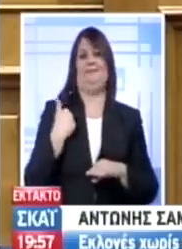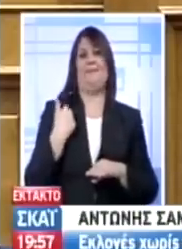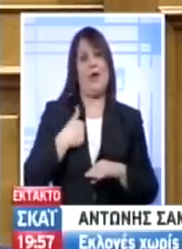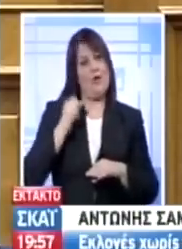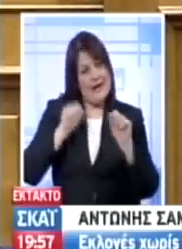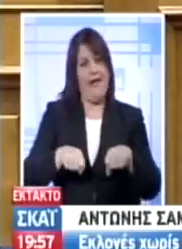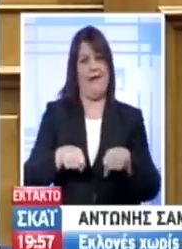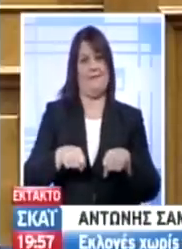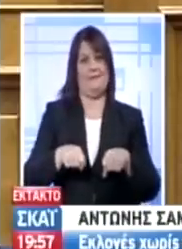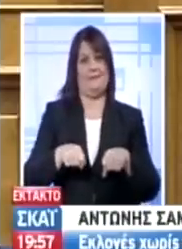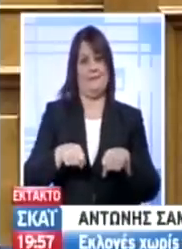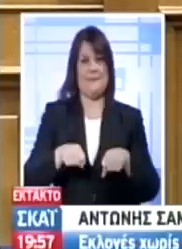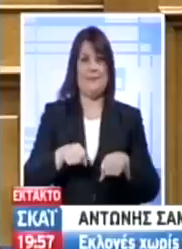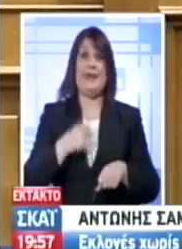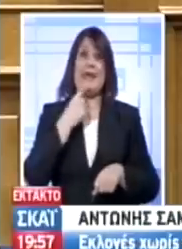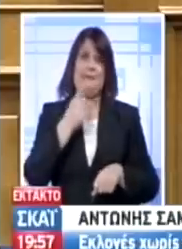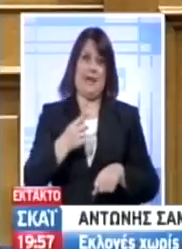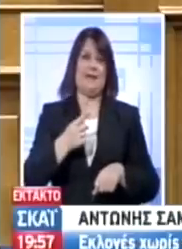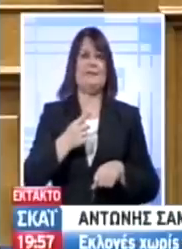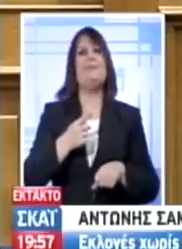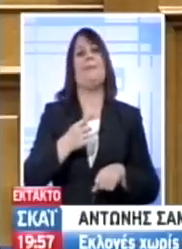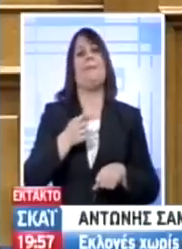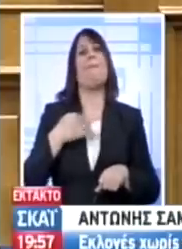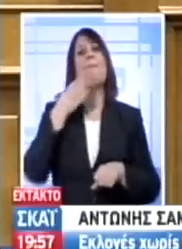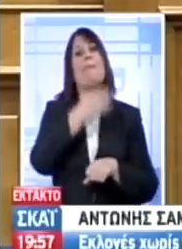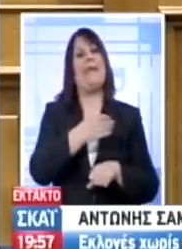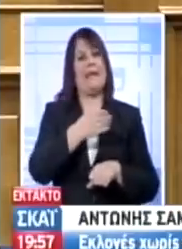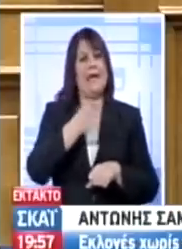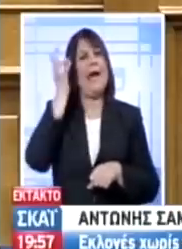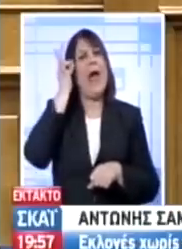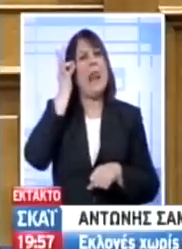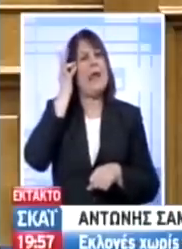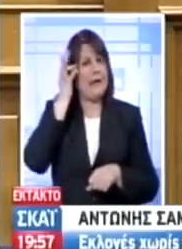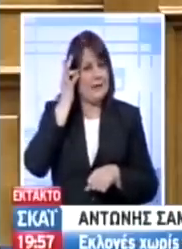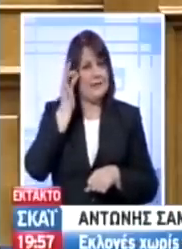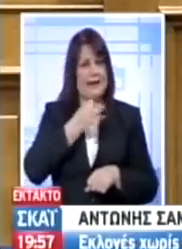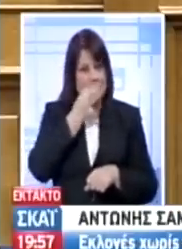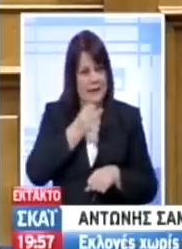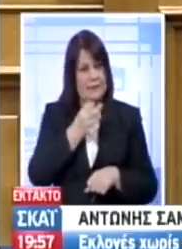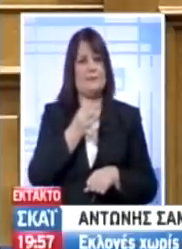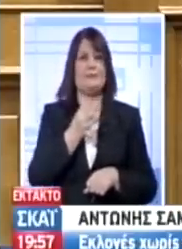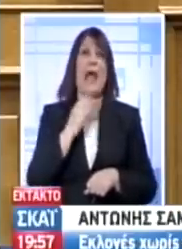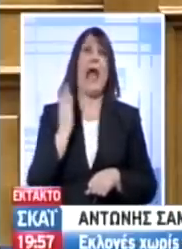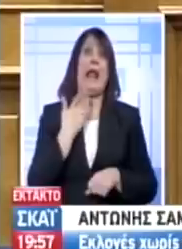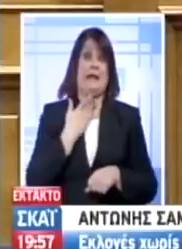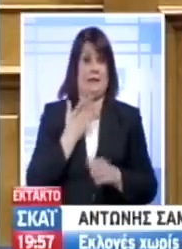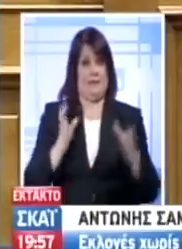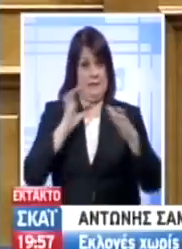Ισχυρίστηκε στις Κάνες, και το λέω ακριβώς όπως το είπε, ότι αν υπήρχε